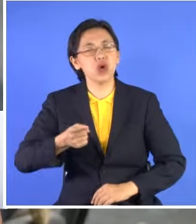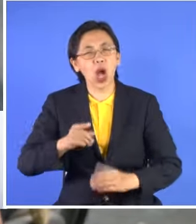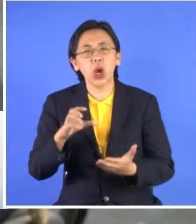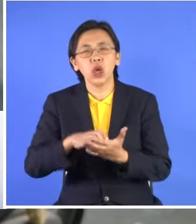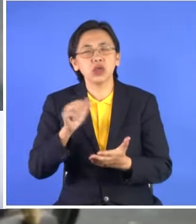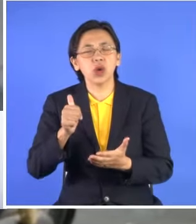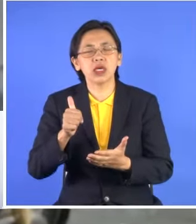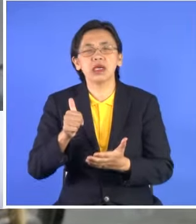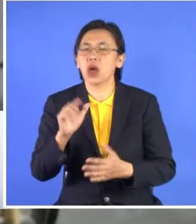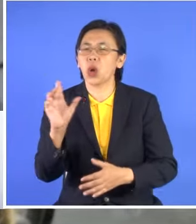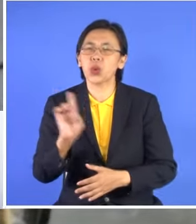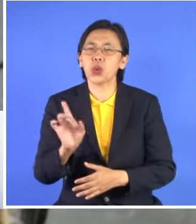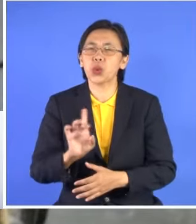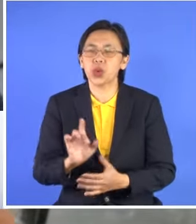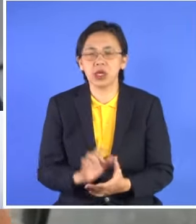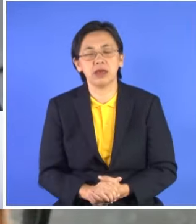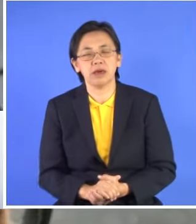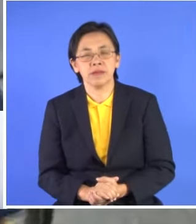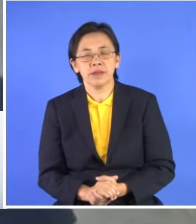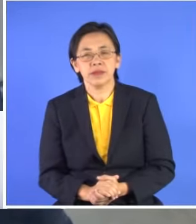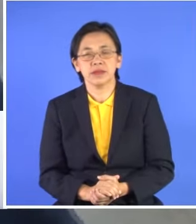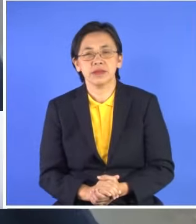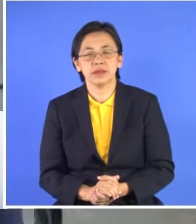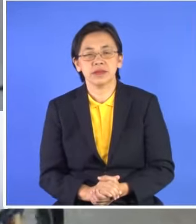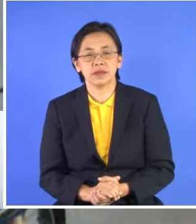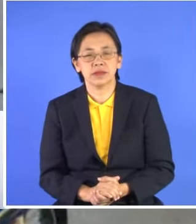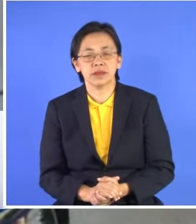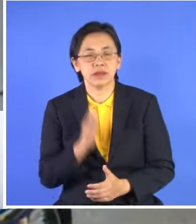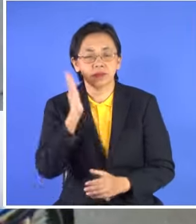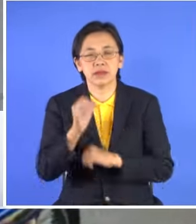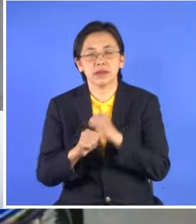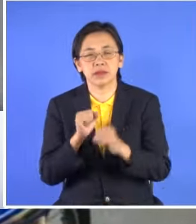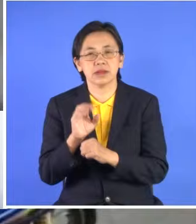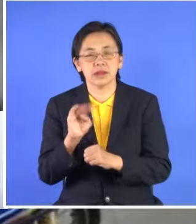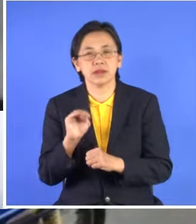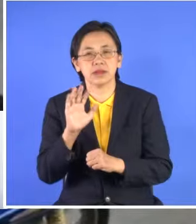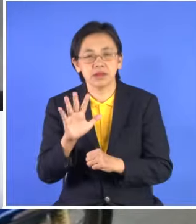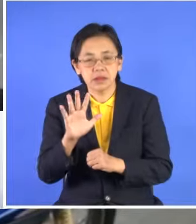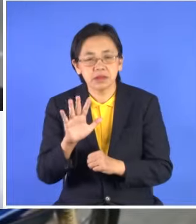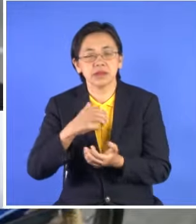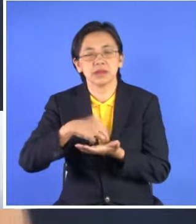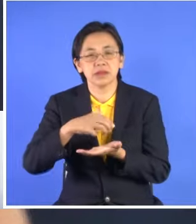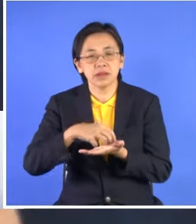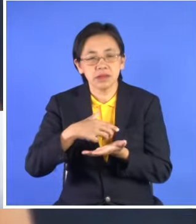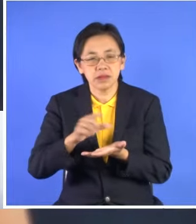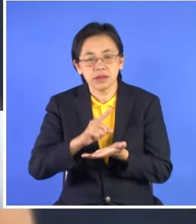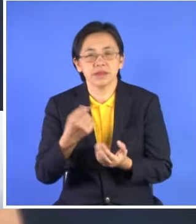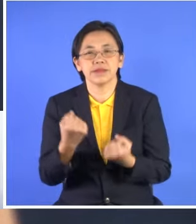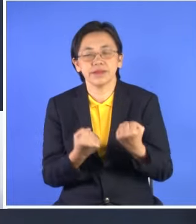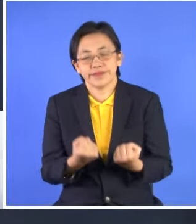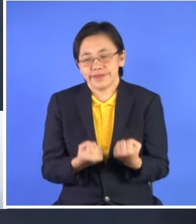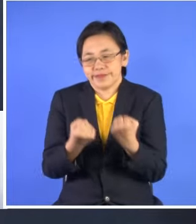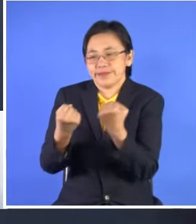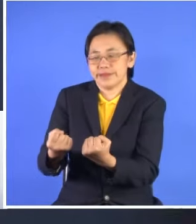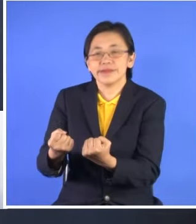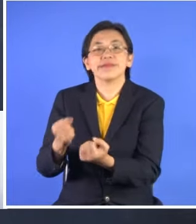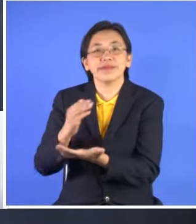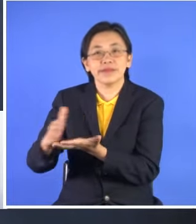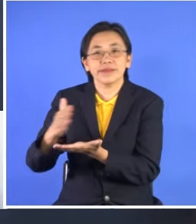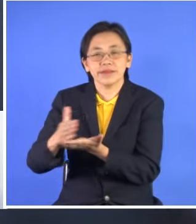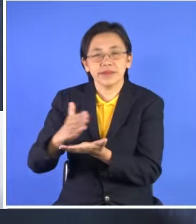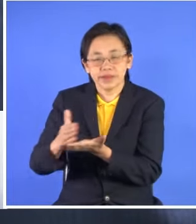นึงเจ้าของรถกระบะคือนายโชตเทียงทองอายุอายุเอ่อ45ปีบอกว่าตอนนั้นกำลังเอารถไปส่งคืนให้ไฟแนนซ์ก็ผ่อนไปได้